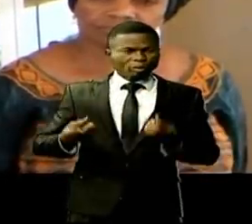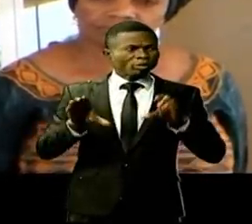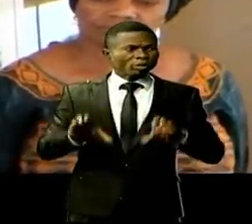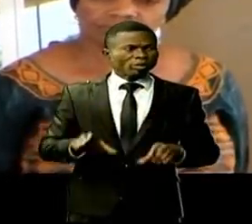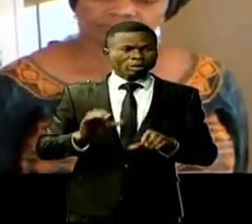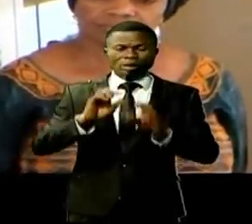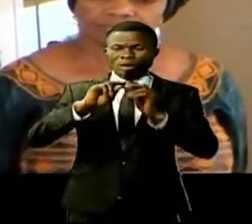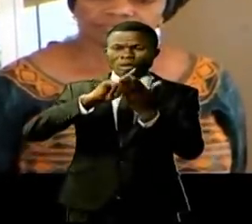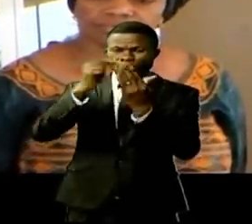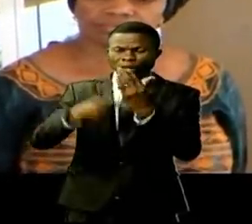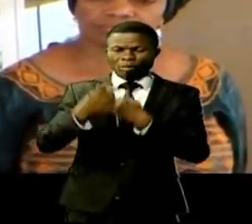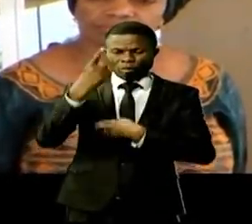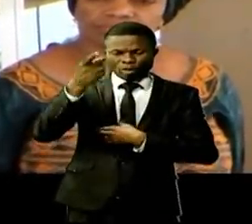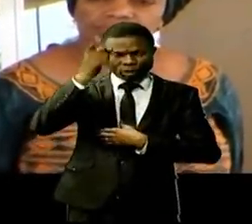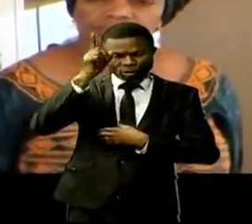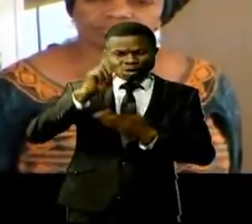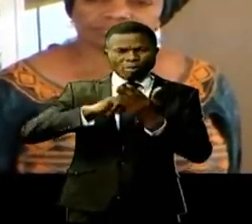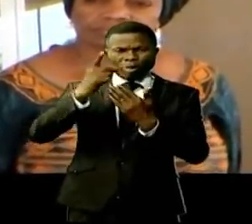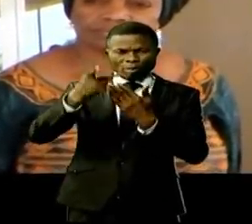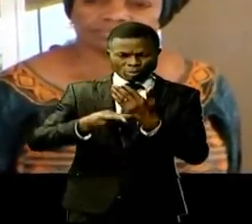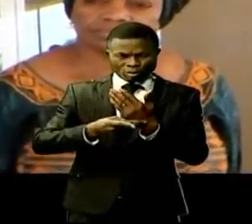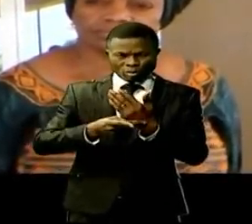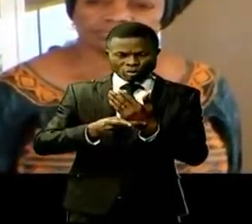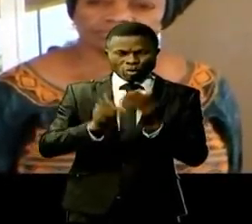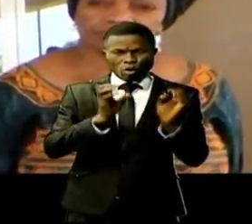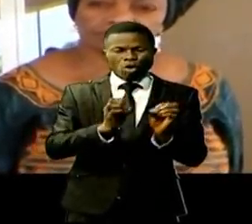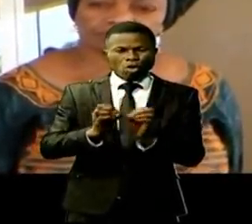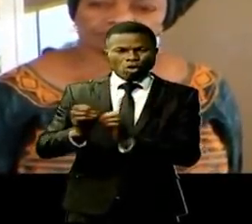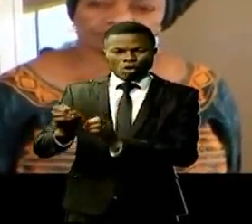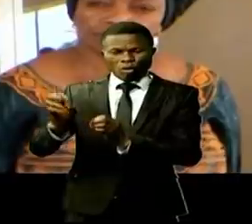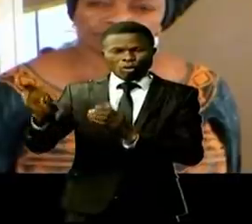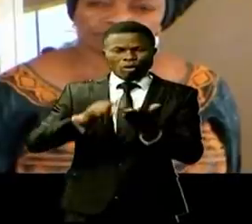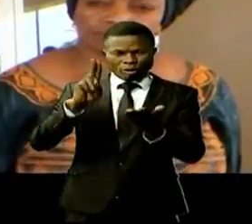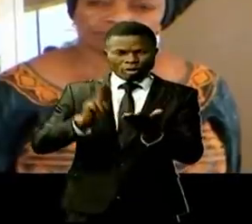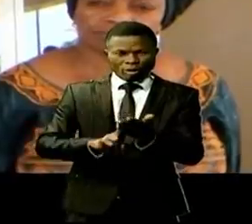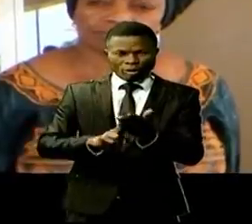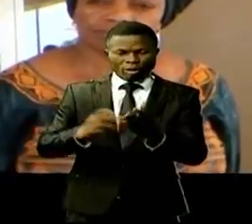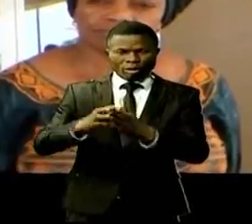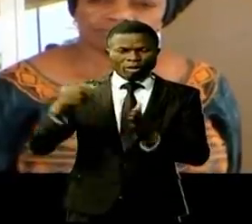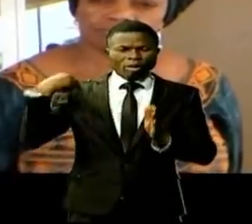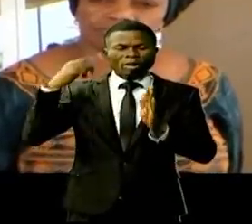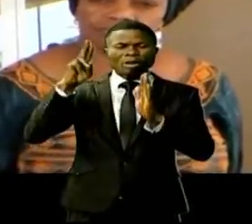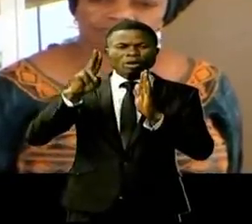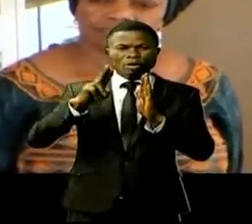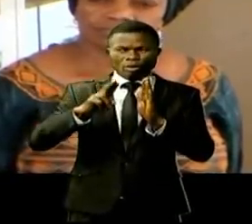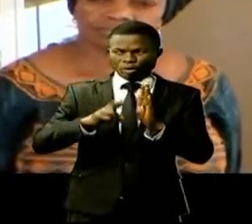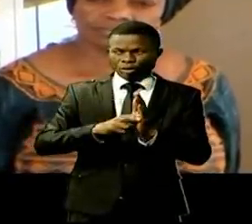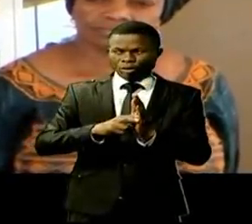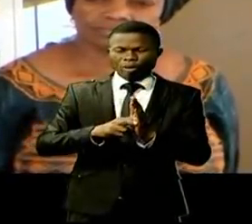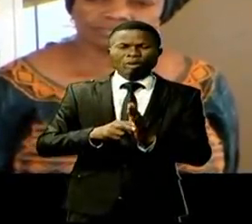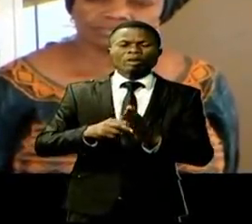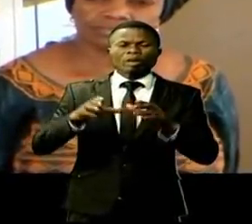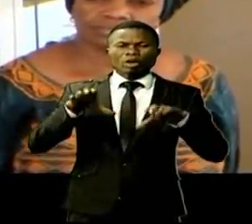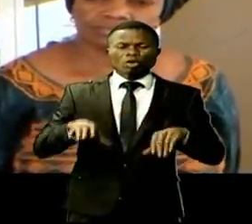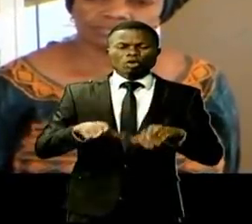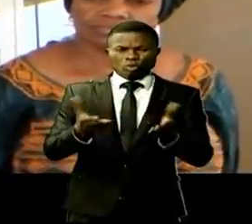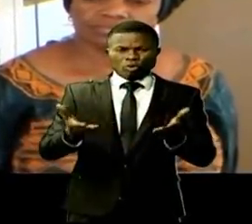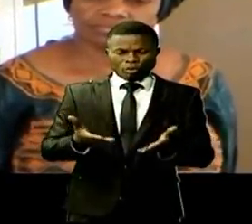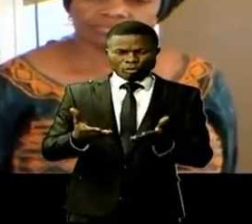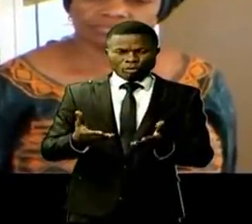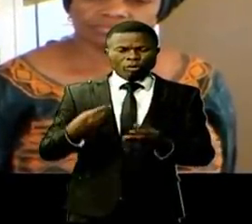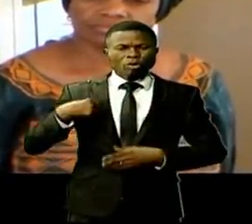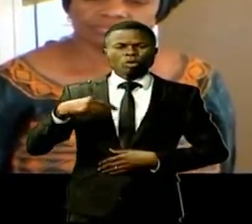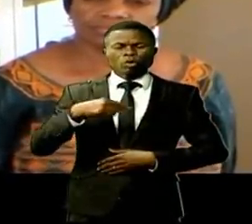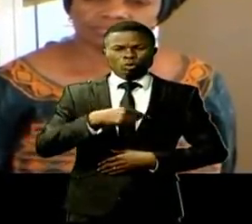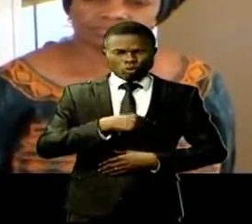unique et c'est le tout premier que nous avons, ce que nous allons signer avec un gouvernement d'un pays. Pourquoi est-ce que nous